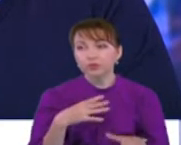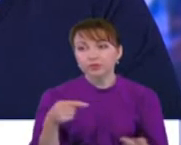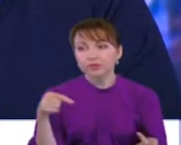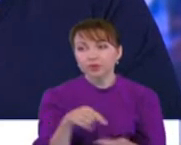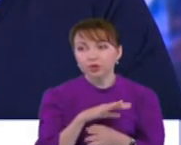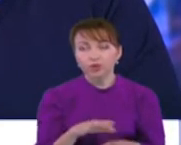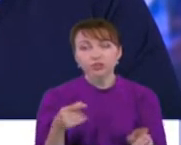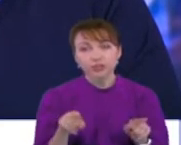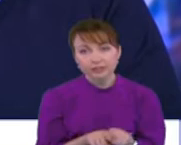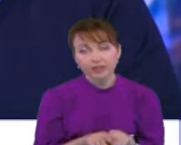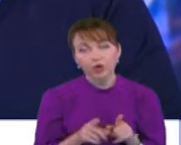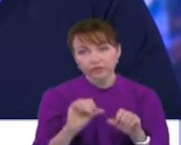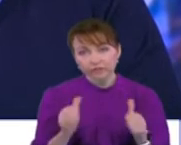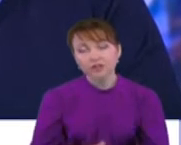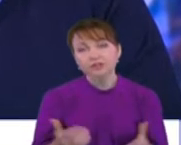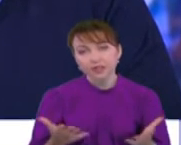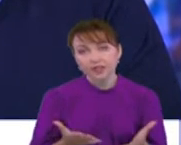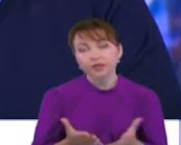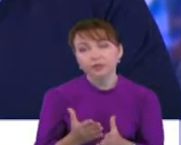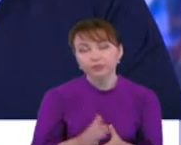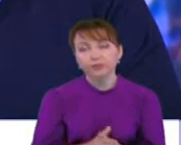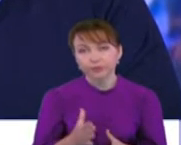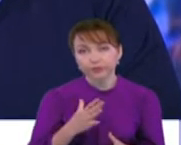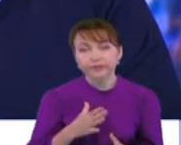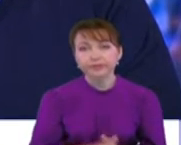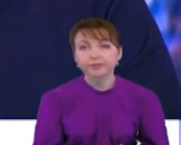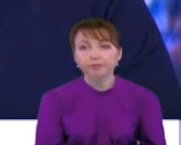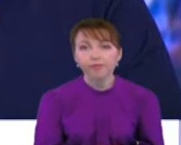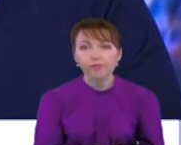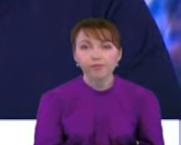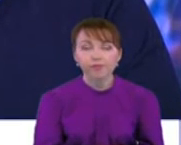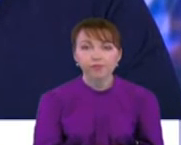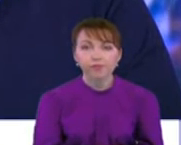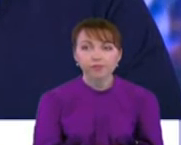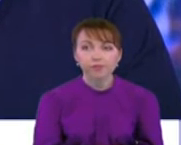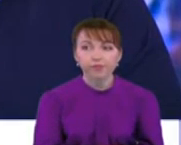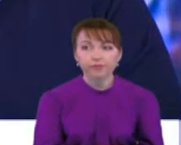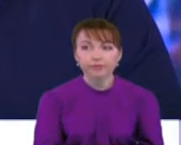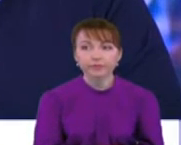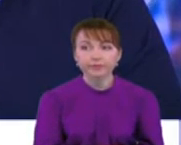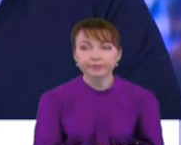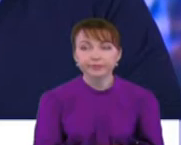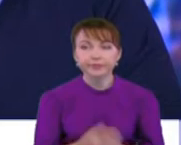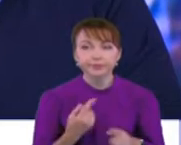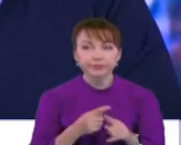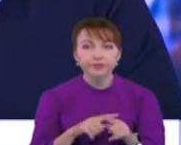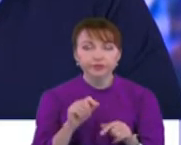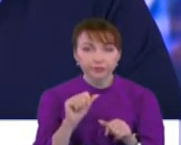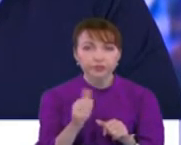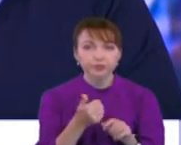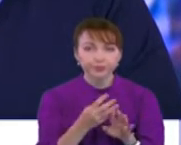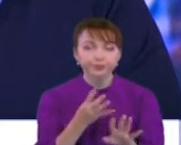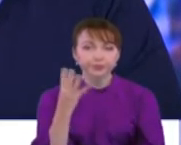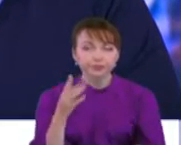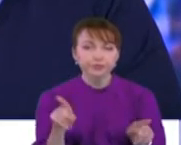в такому вигляді, який він мав місце. Особливо контекст, який відбувався саме навколо. Я це в першу чергу маю на